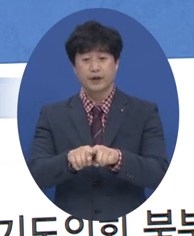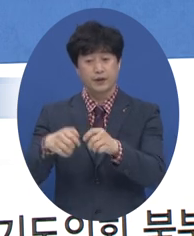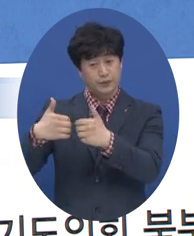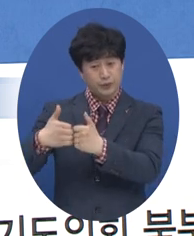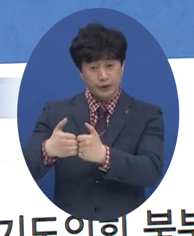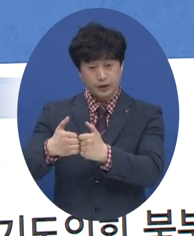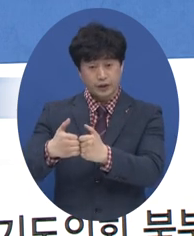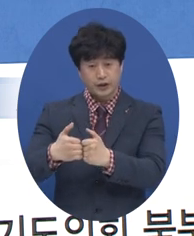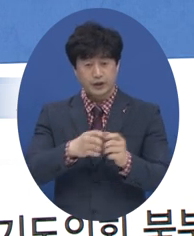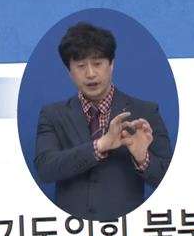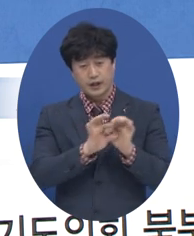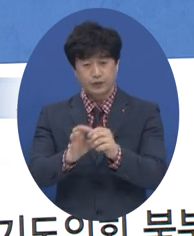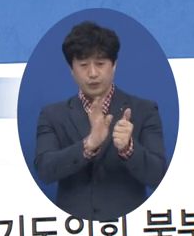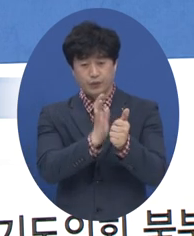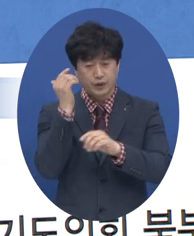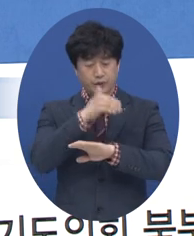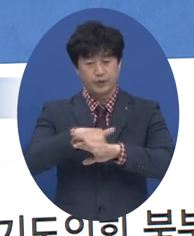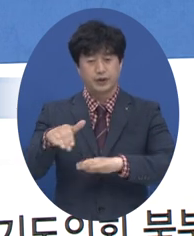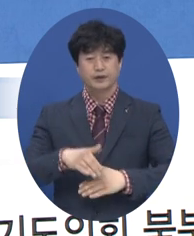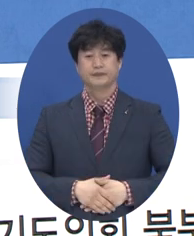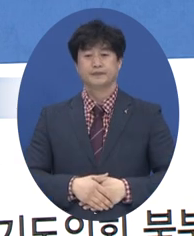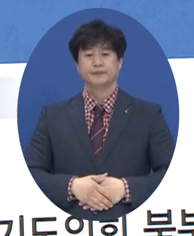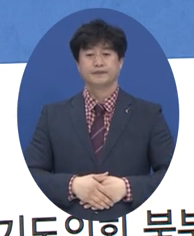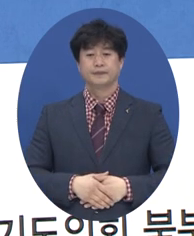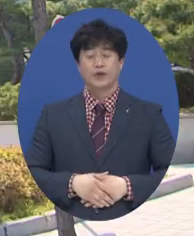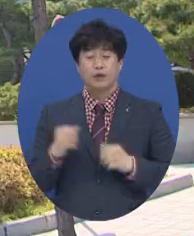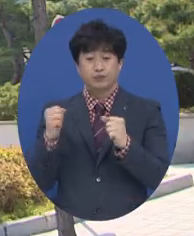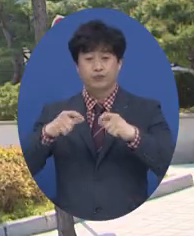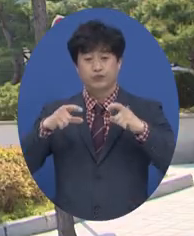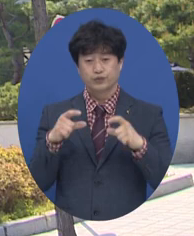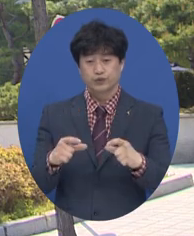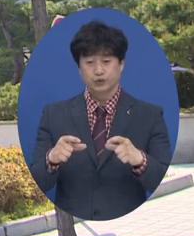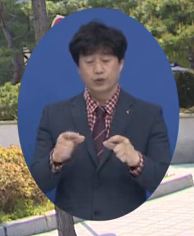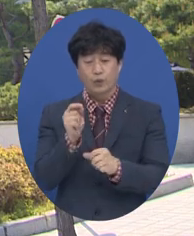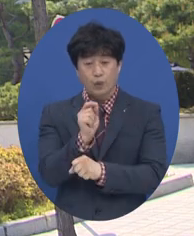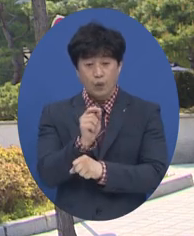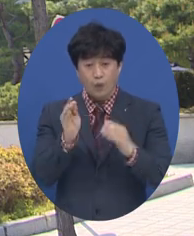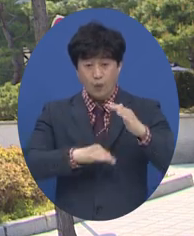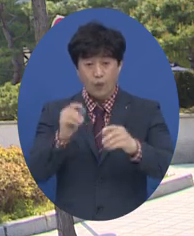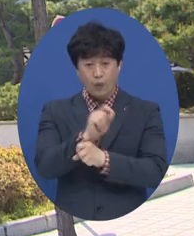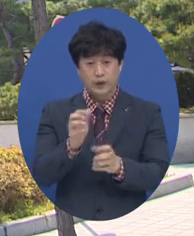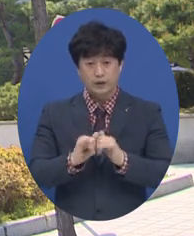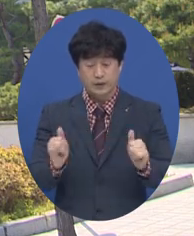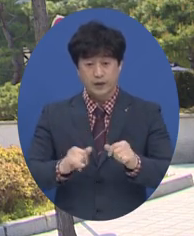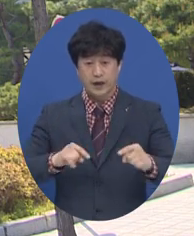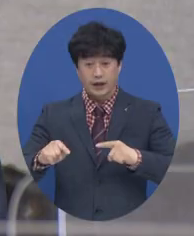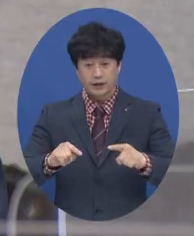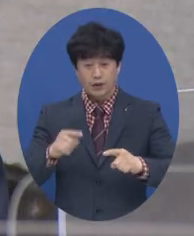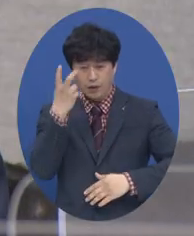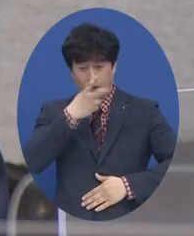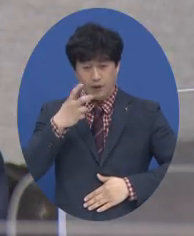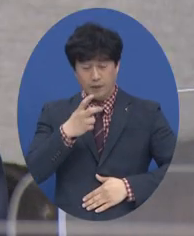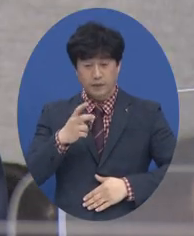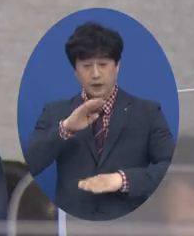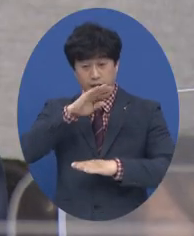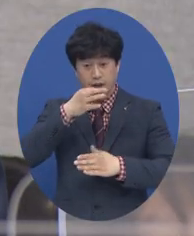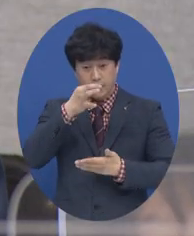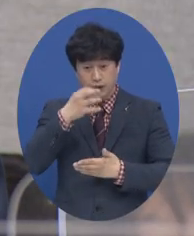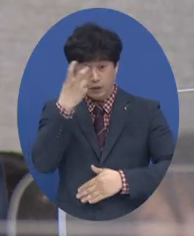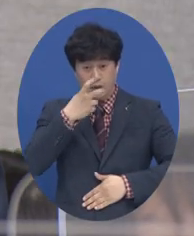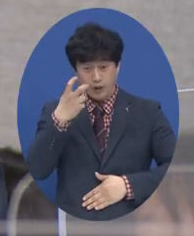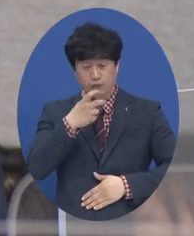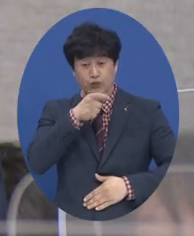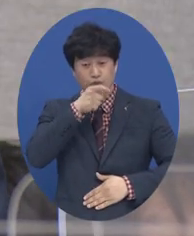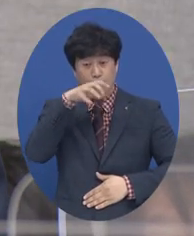정담 해 라든지 회의를 수시로 지원할 계획입니다 북부 제어 공부한 들도 행정사무감사 와 예산안 심의 등